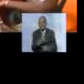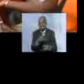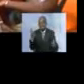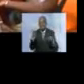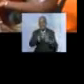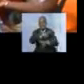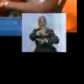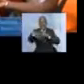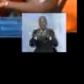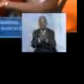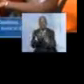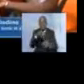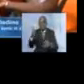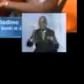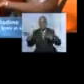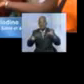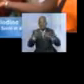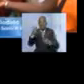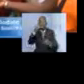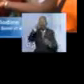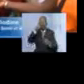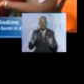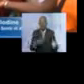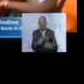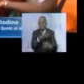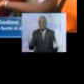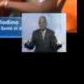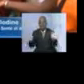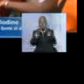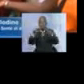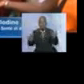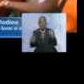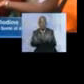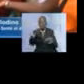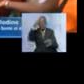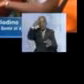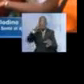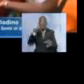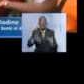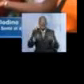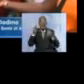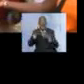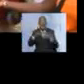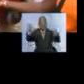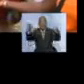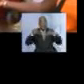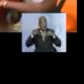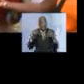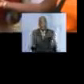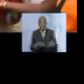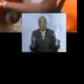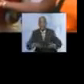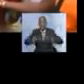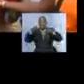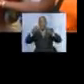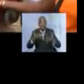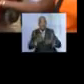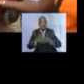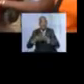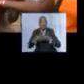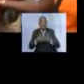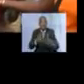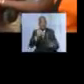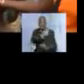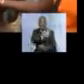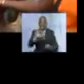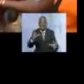de l'éradication de cette maladie et c'est pour cela que, encore une fois, nous devons vacciner nos enfants pour pouvoir mieux les protéger et faire